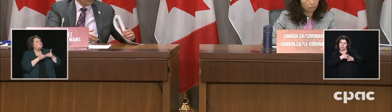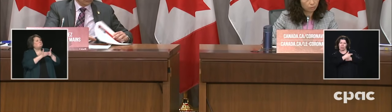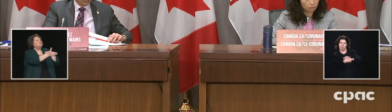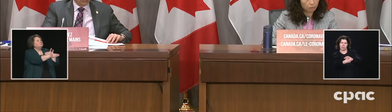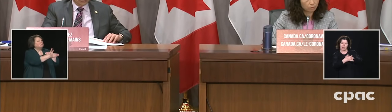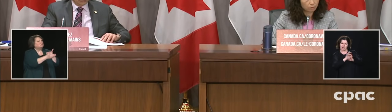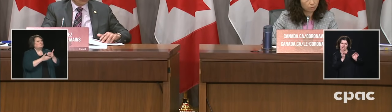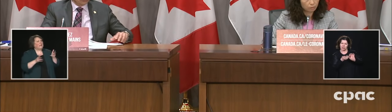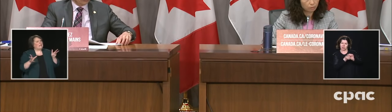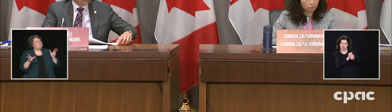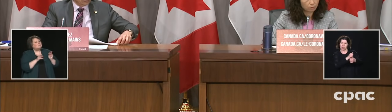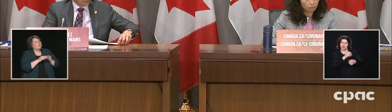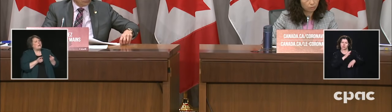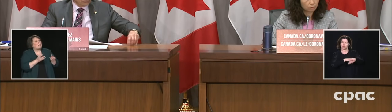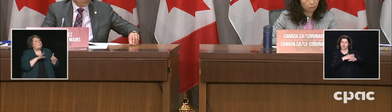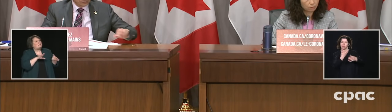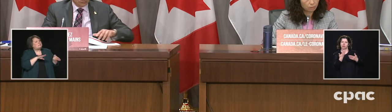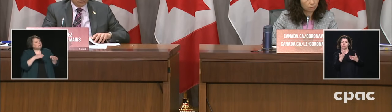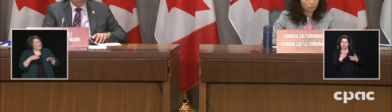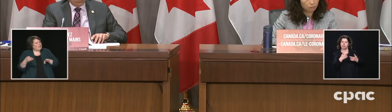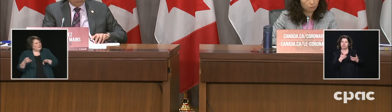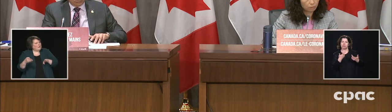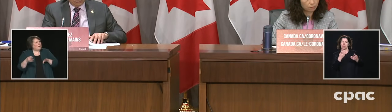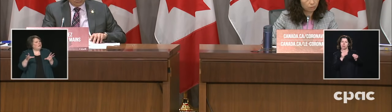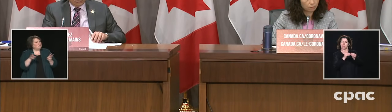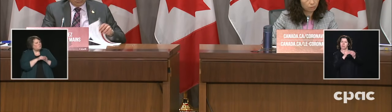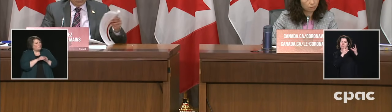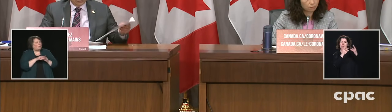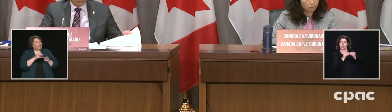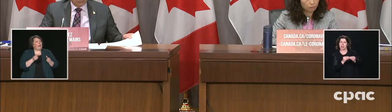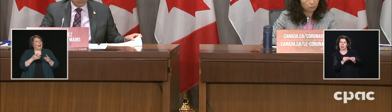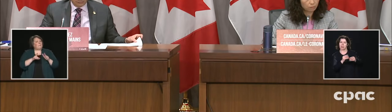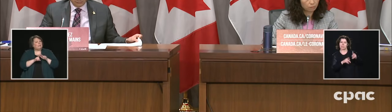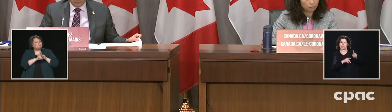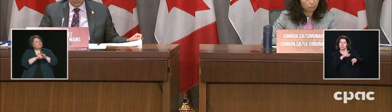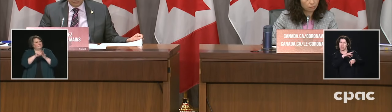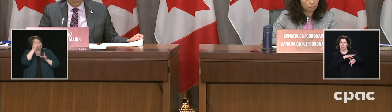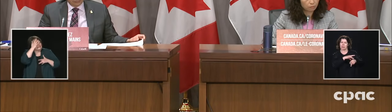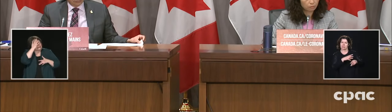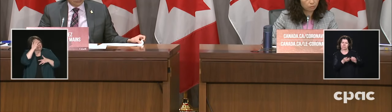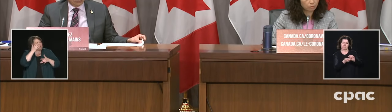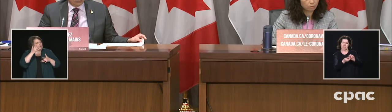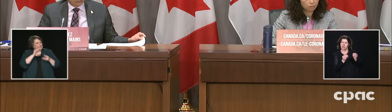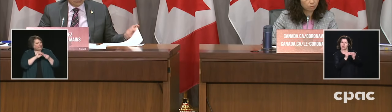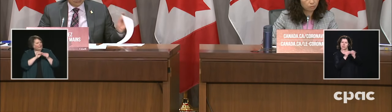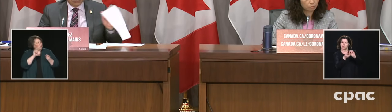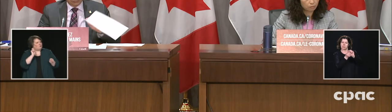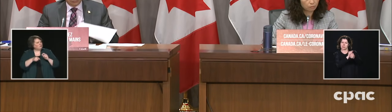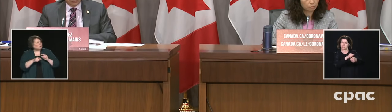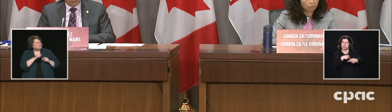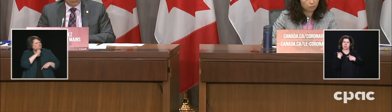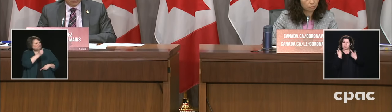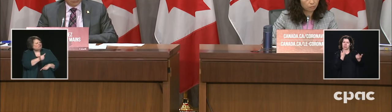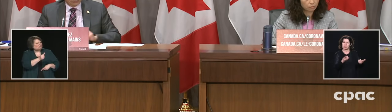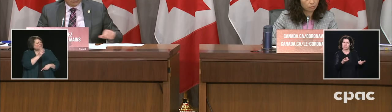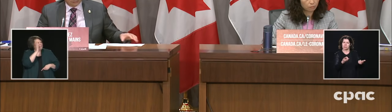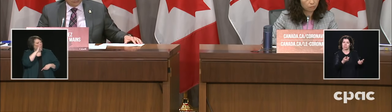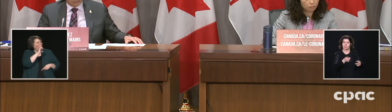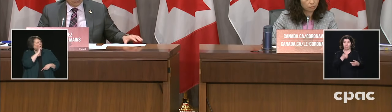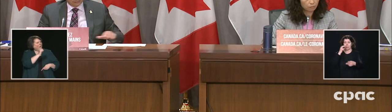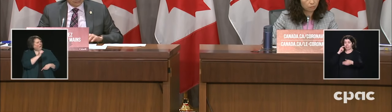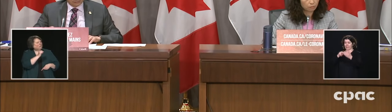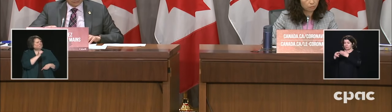cas. Pouvez-vous m'expliquer pourquoi ça n'a pas été rajusté en fonction de la même manière que vous avez rajusté vos prévisions à court terme là, jusqu'au 5